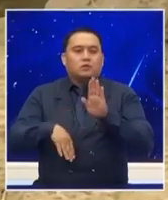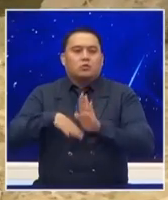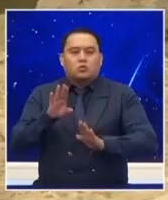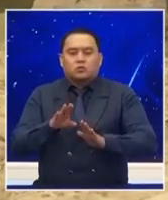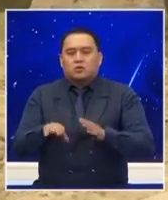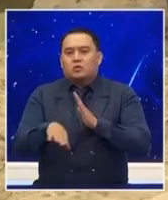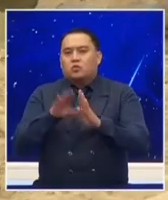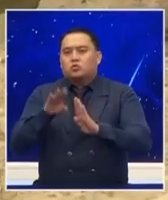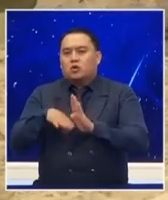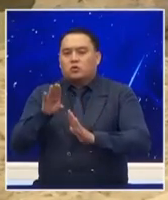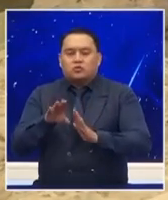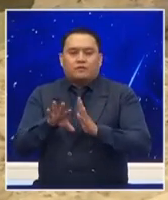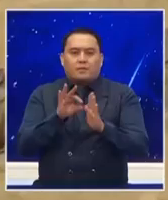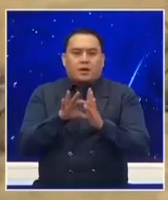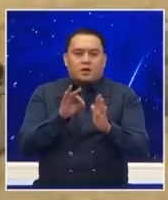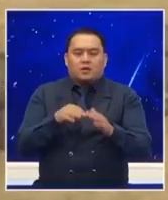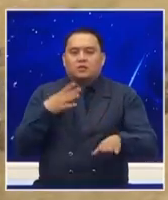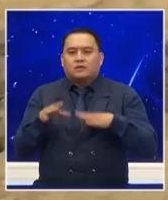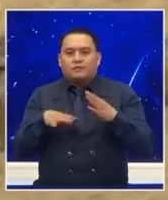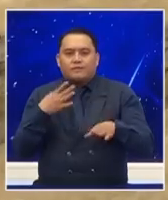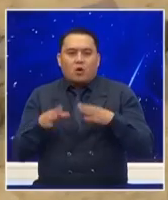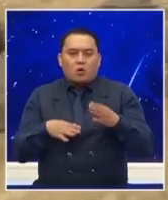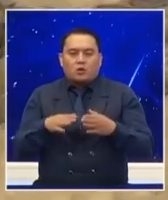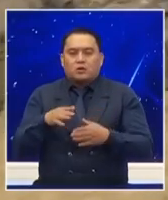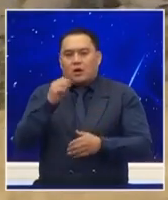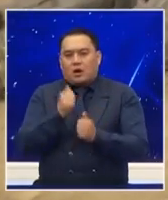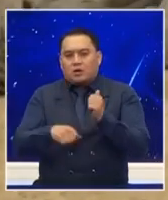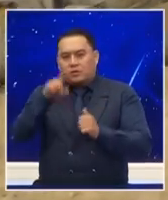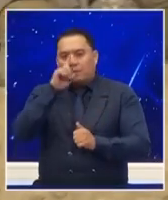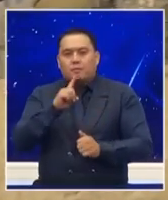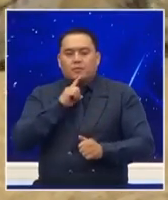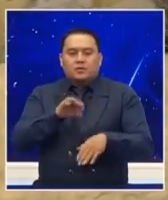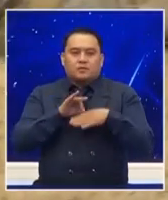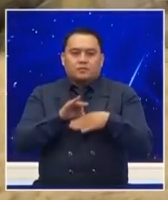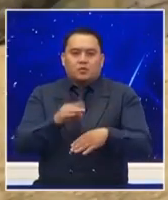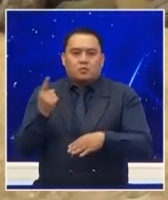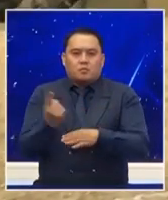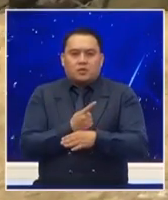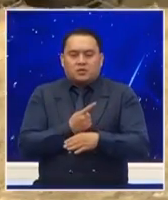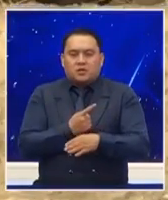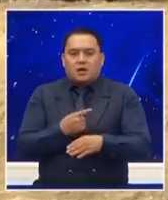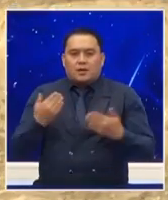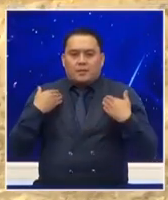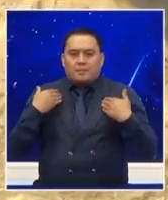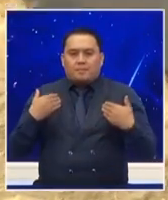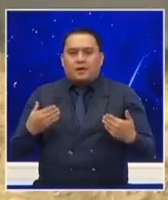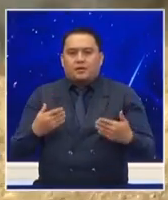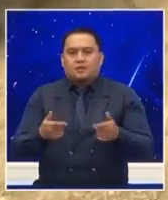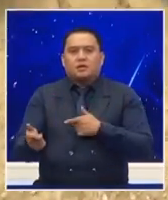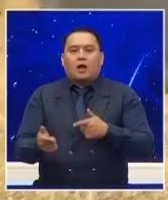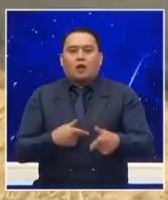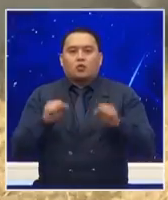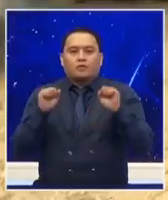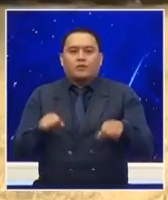жауынгерлер анықталды. Айта кетейік, мұндай шынықтыру сабақтары әр ай сайын өткізіліп тұрады. Біріншіден сарбаздарды мықты рухты етіп дайындауға